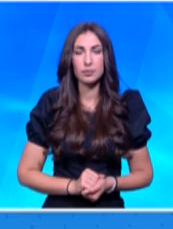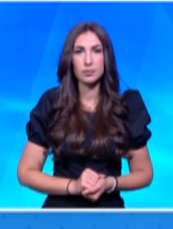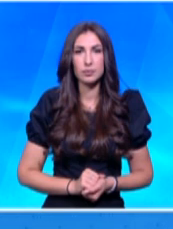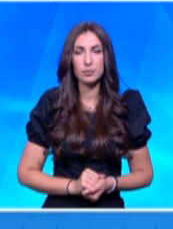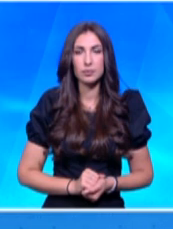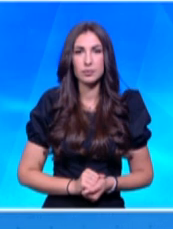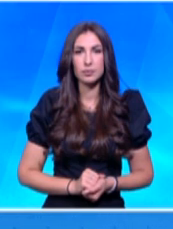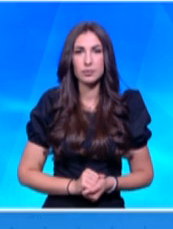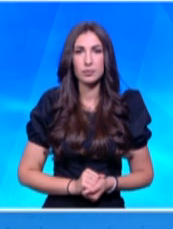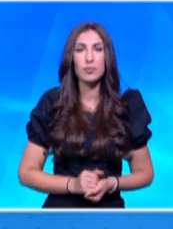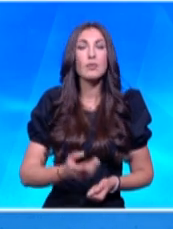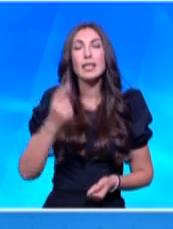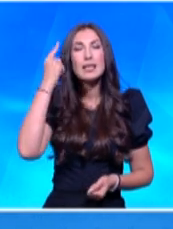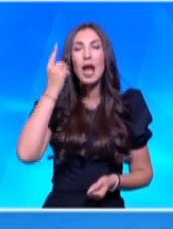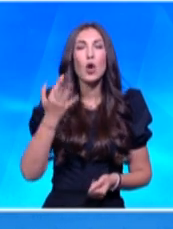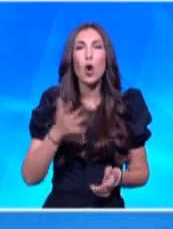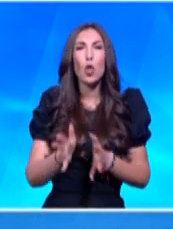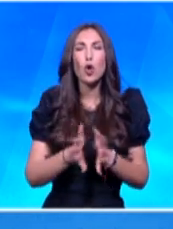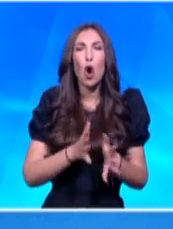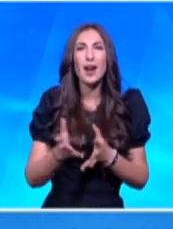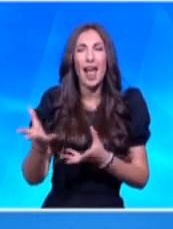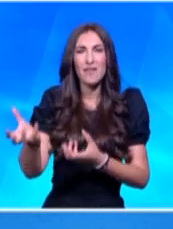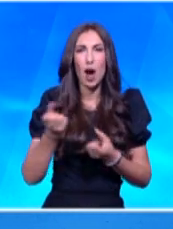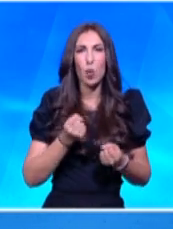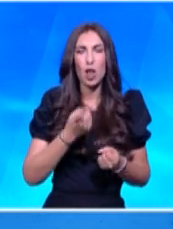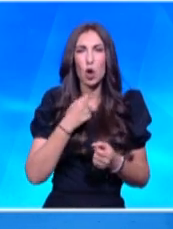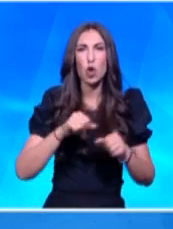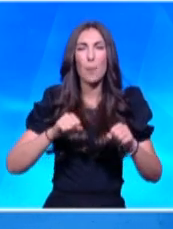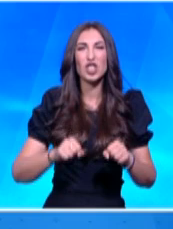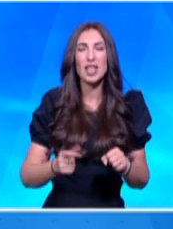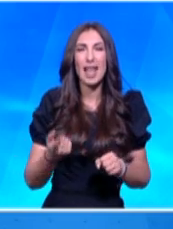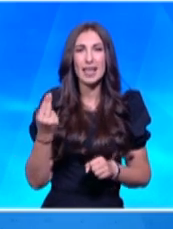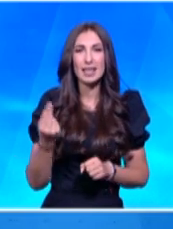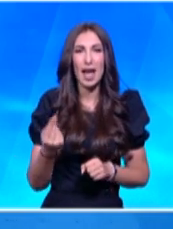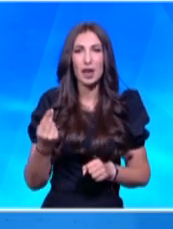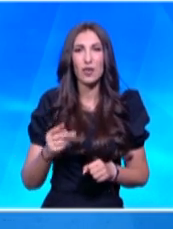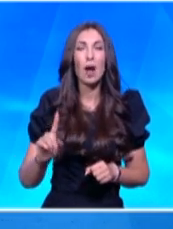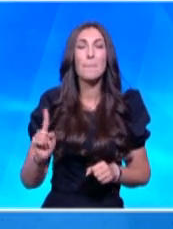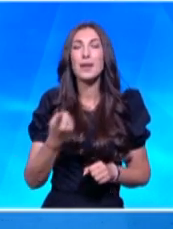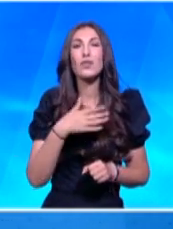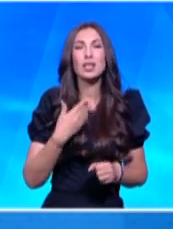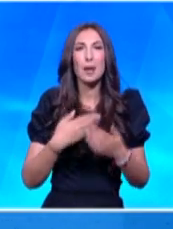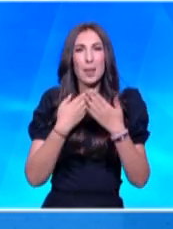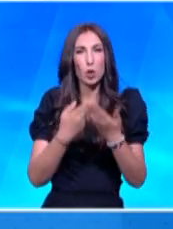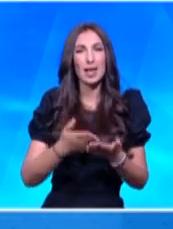Лапчев, знаете ли колко хора са били евакуирани от населените места в община Царево? Първо искам да благодаря на